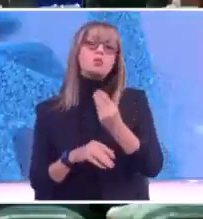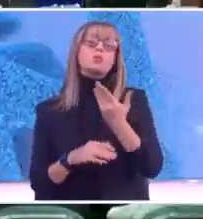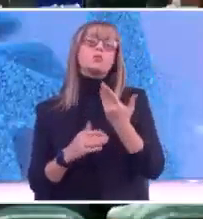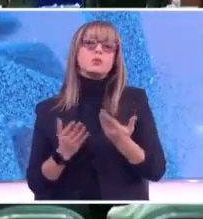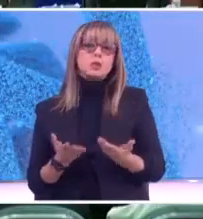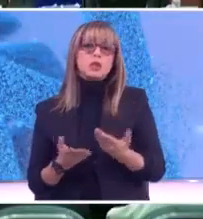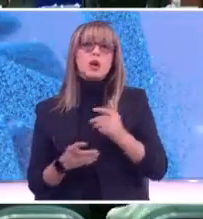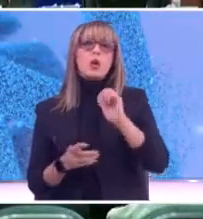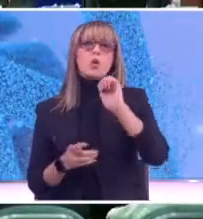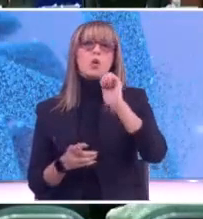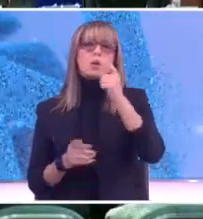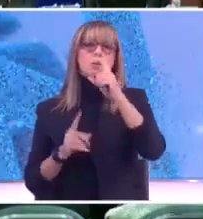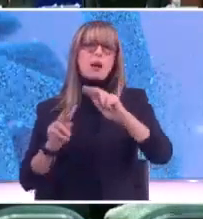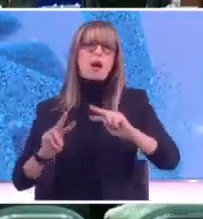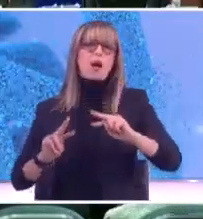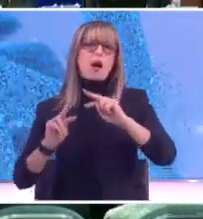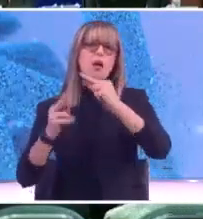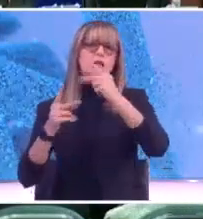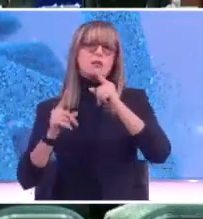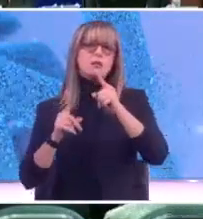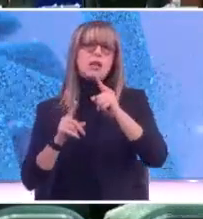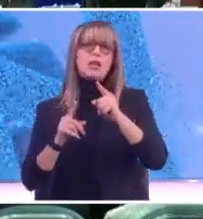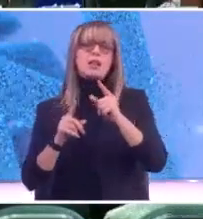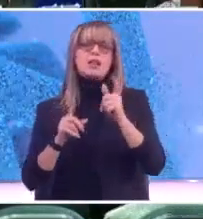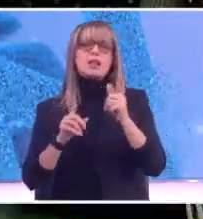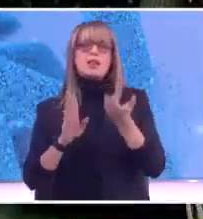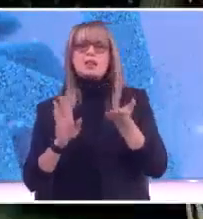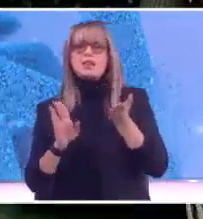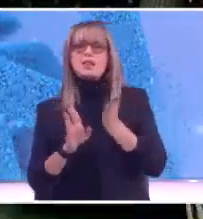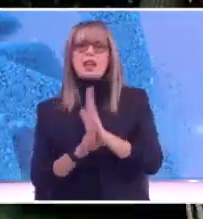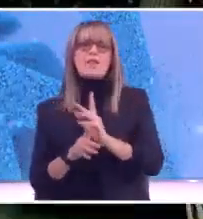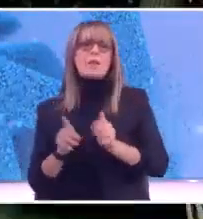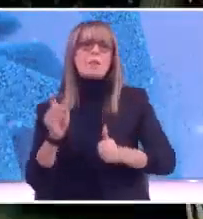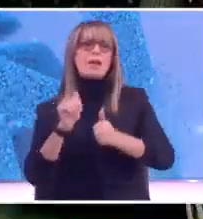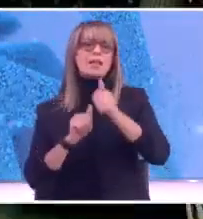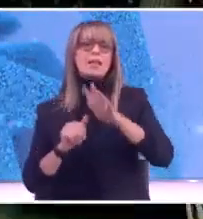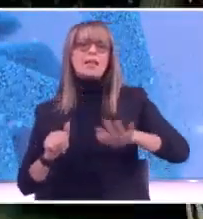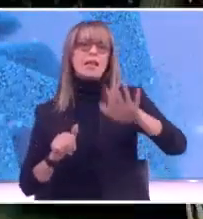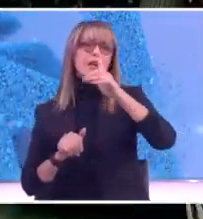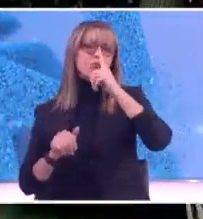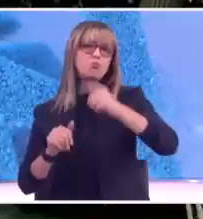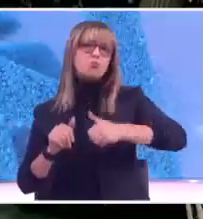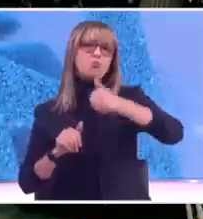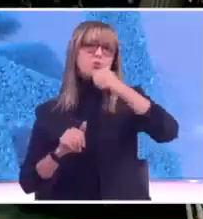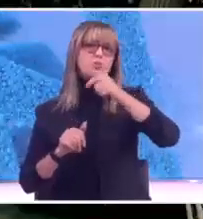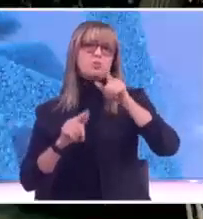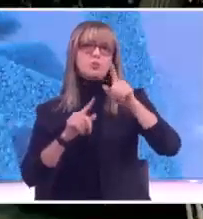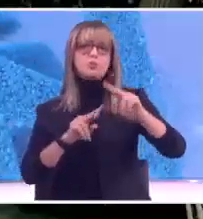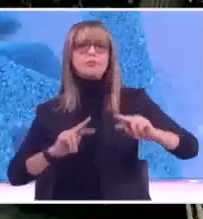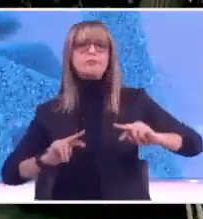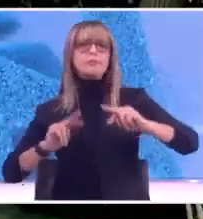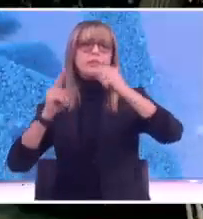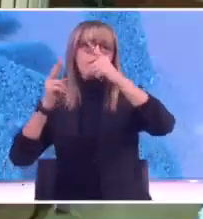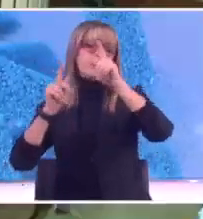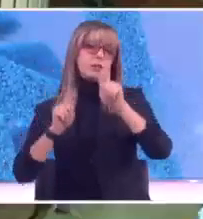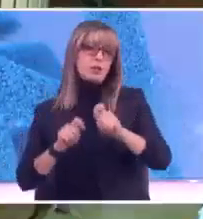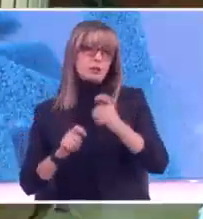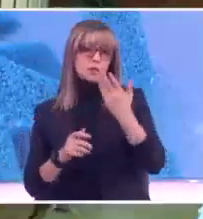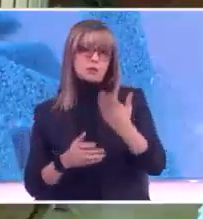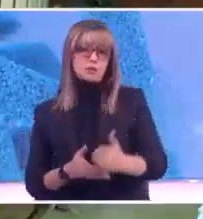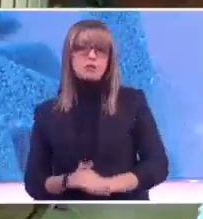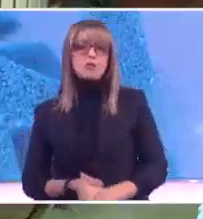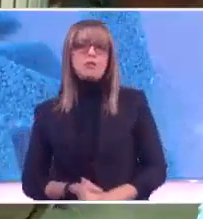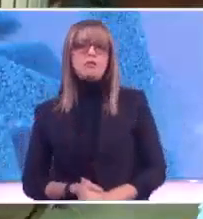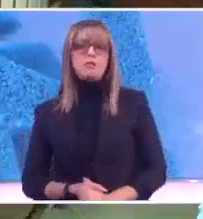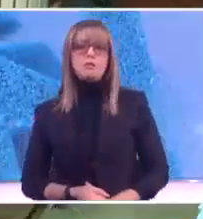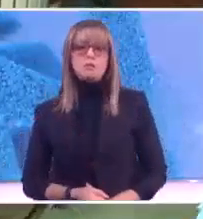bir atama İran devrim lideri Ayetullah Ali Hamenei tarafından İran Genel Müdürlüğü'ne atandı Ahmed Reza Radan.